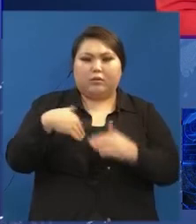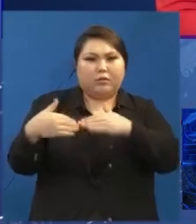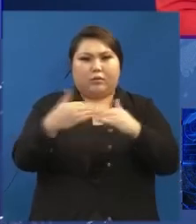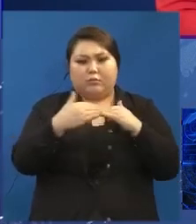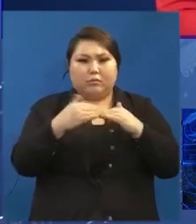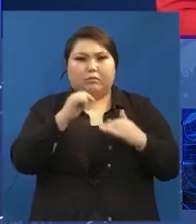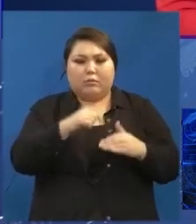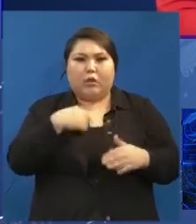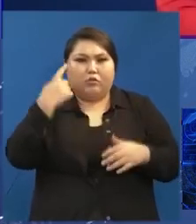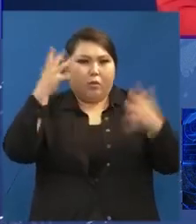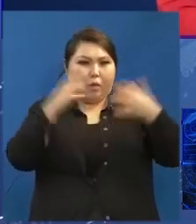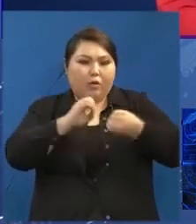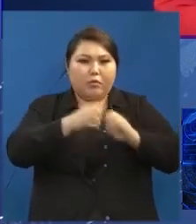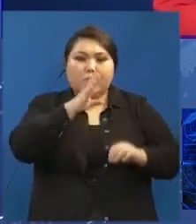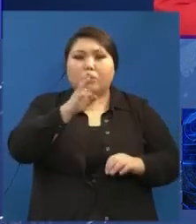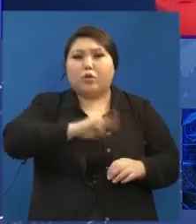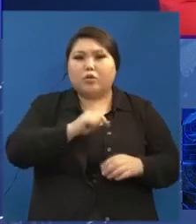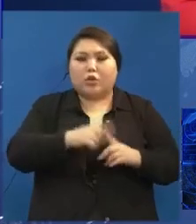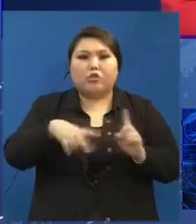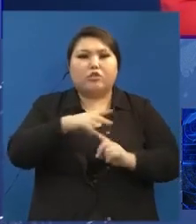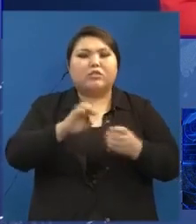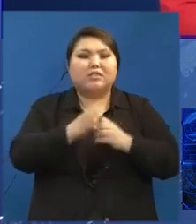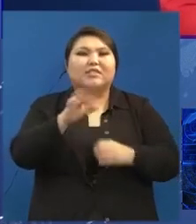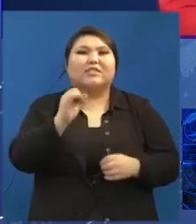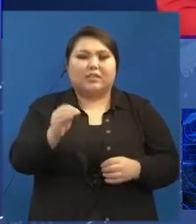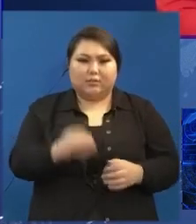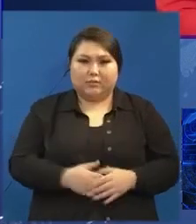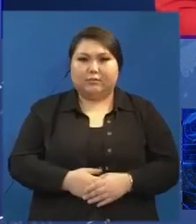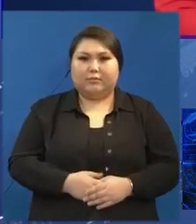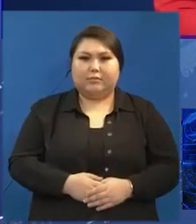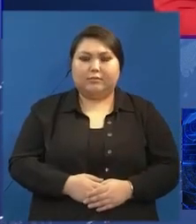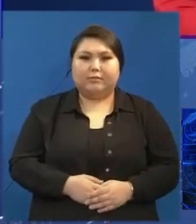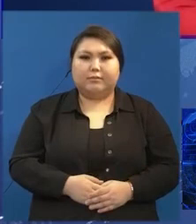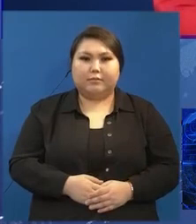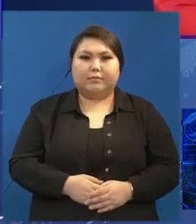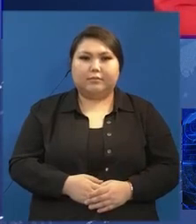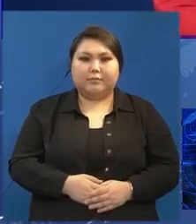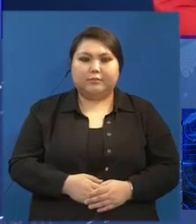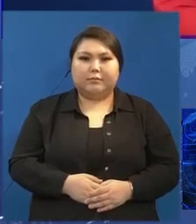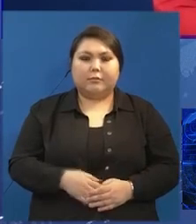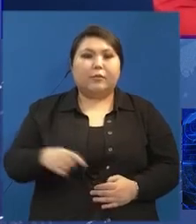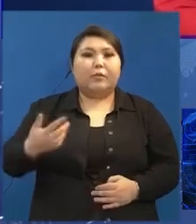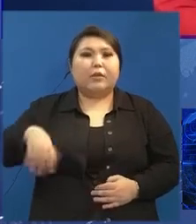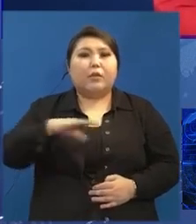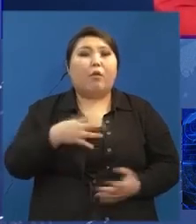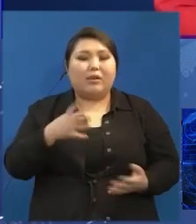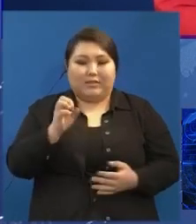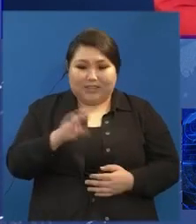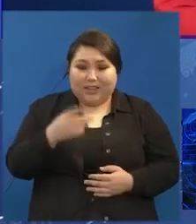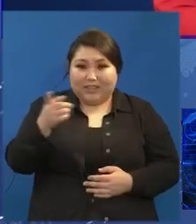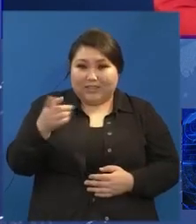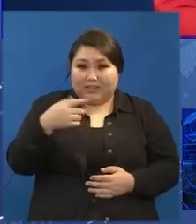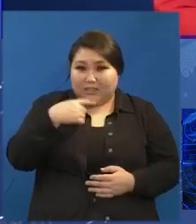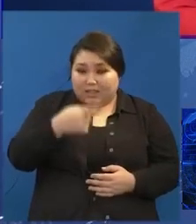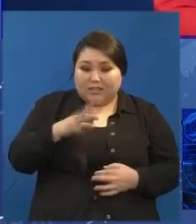байдлыг хангасан үүднээс зохион байгуулахын тулд энэ нөхцөл байдлыг хэрхэн яаж арилгах вэ? Тэгэхээр бид бол яг таны хэлснээр